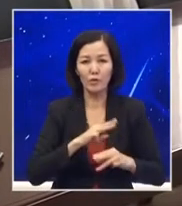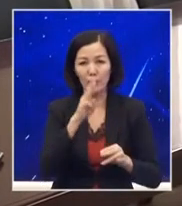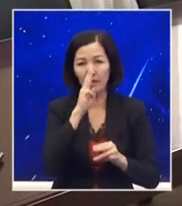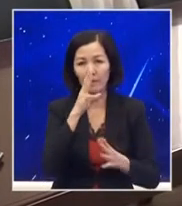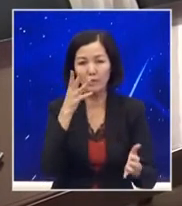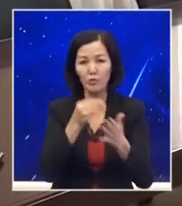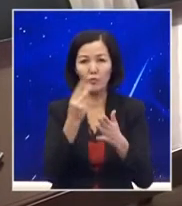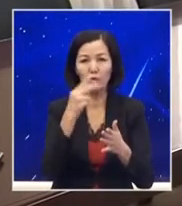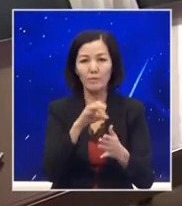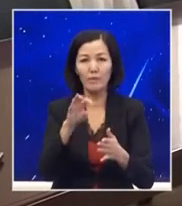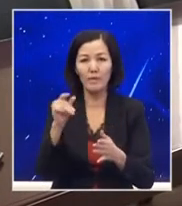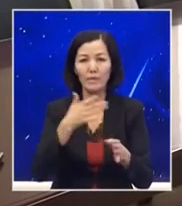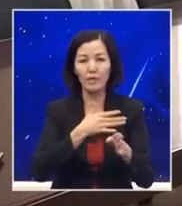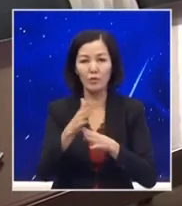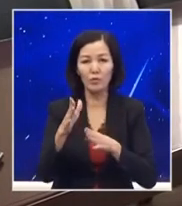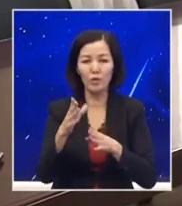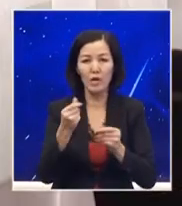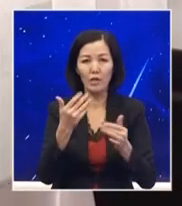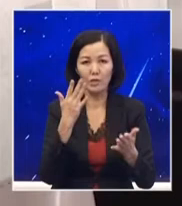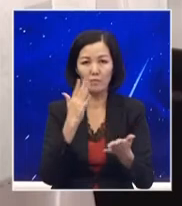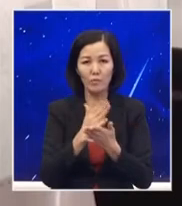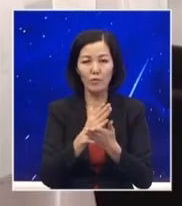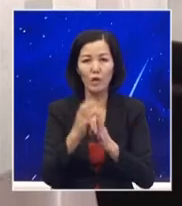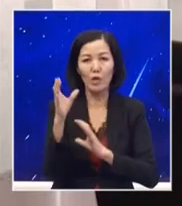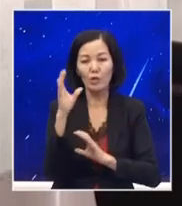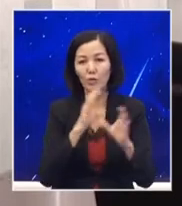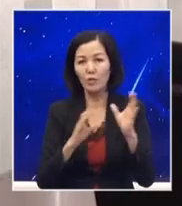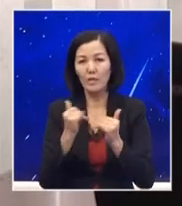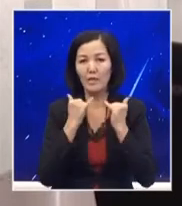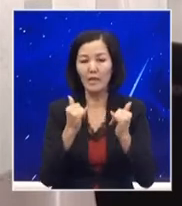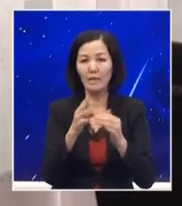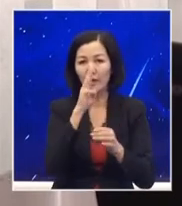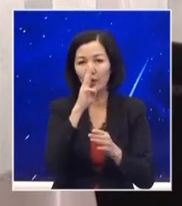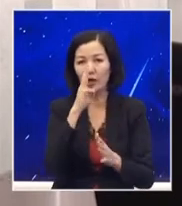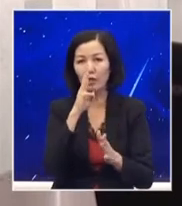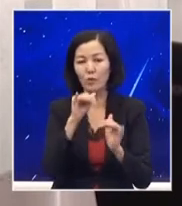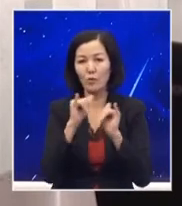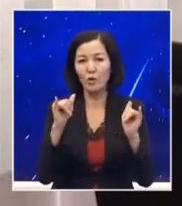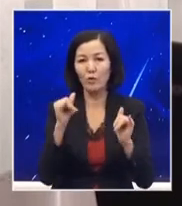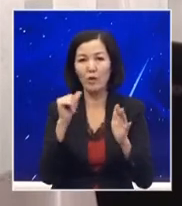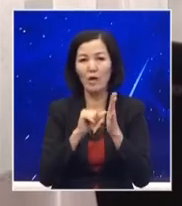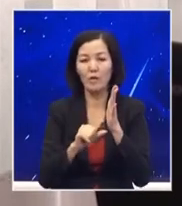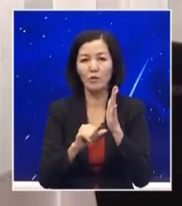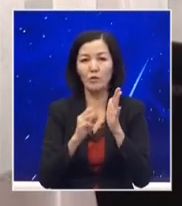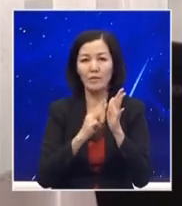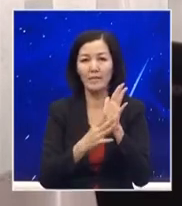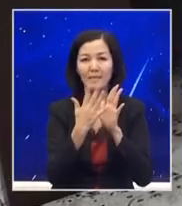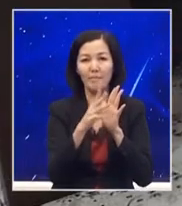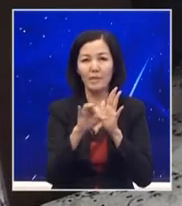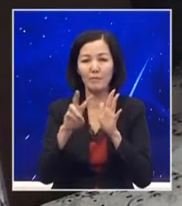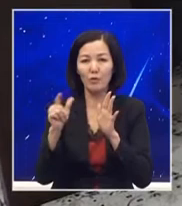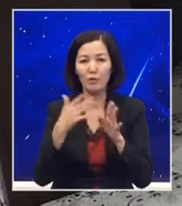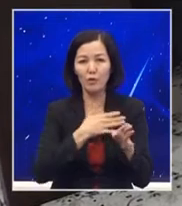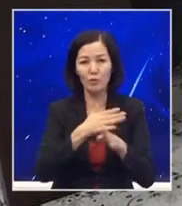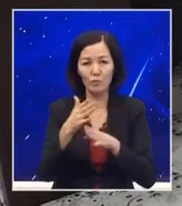төлеуге 20 миллиард теңгеге жуық қаржы бөлінеді. Ал студенттерге арналған шәкіртақы көлемін ұлғайтуға 685